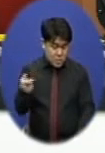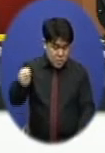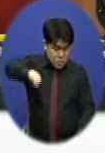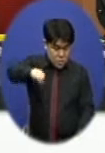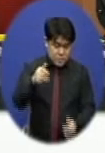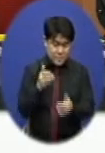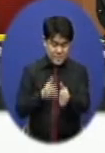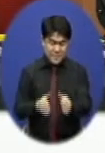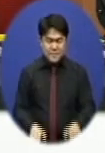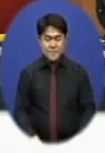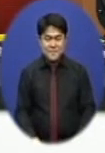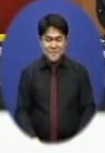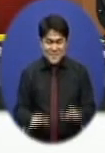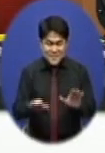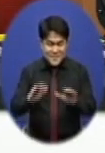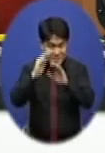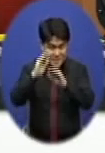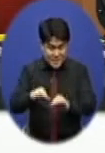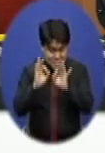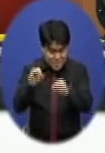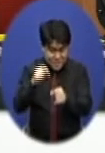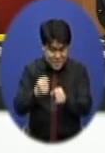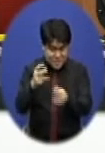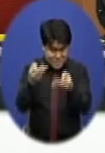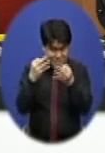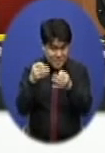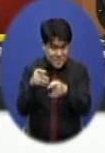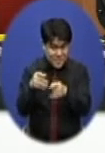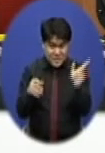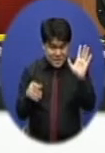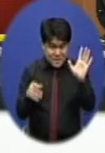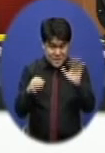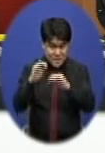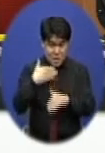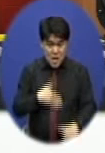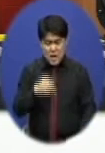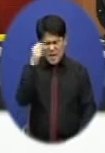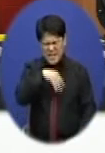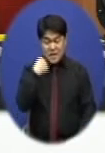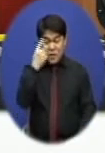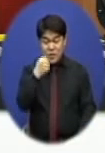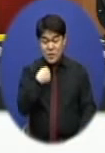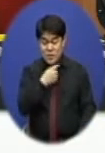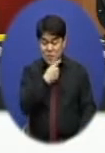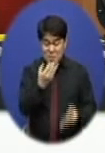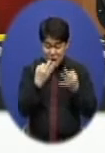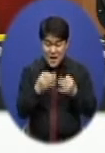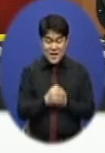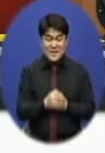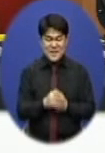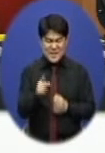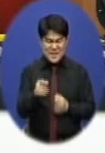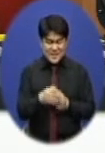줄여주세요. 네, 네. 가사 때문에 켜놓으시나요? 아니요. 아 가사 네. 아시면은 저희 예쁜 얼굴 잘생긴 얼굴 보시려고 그러는구나.